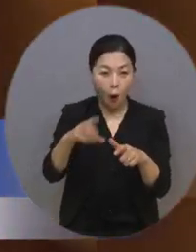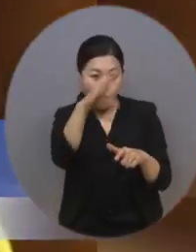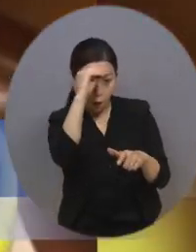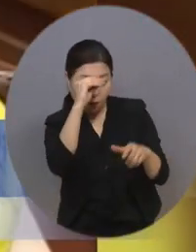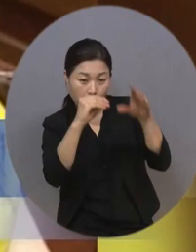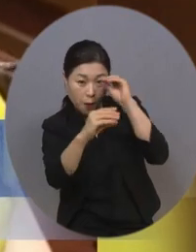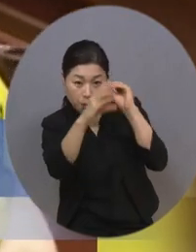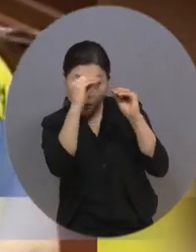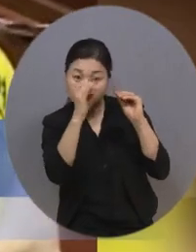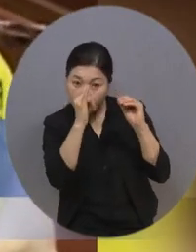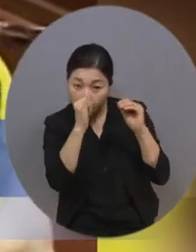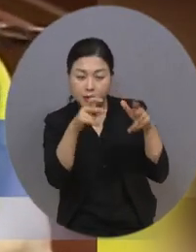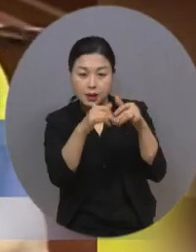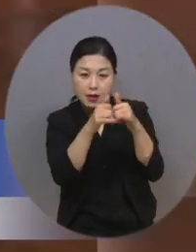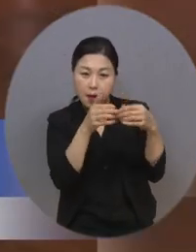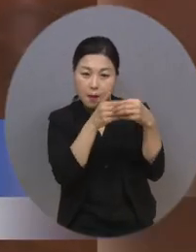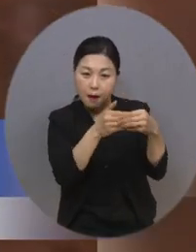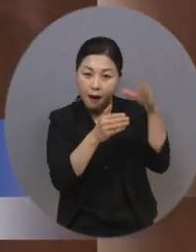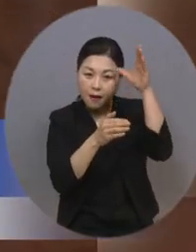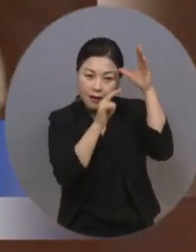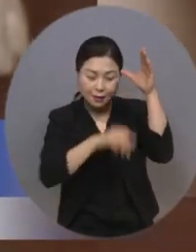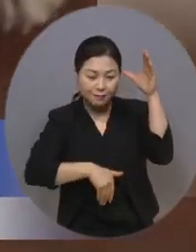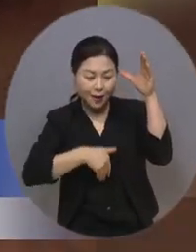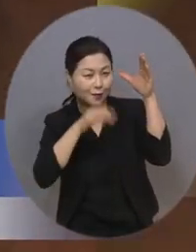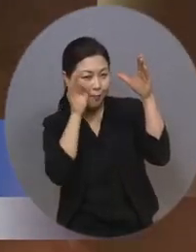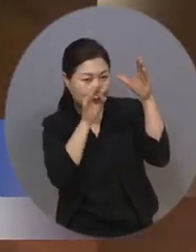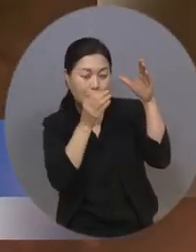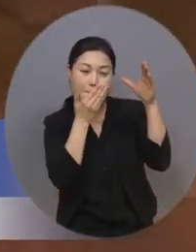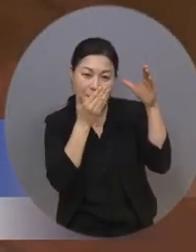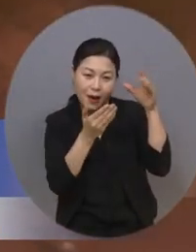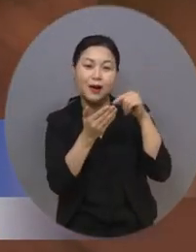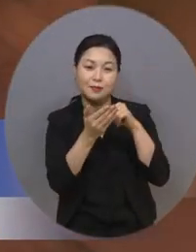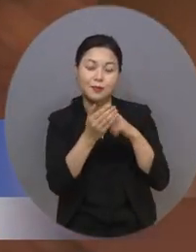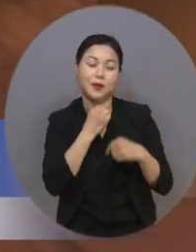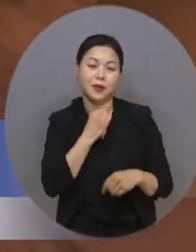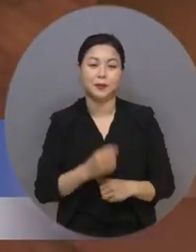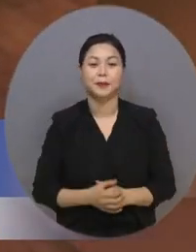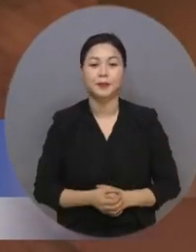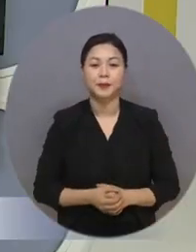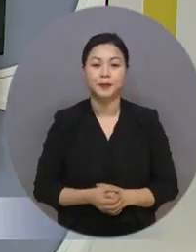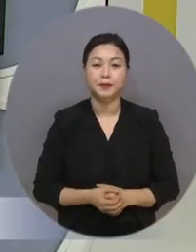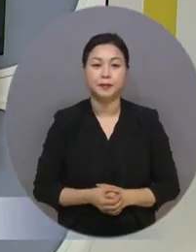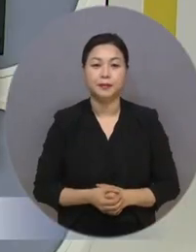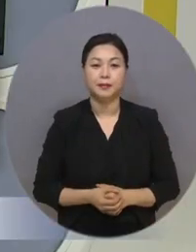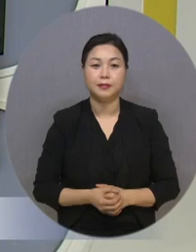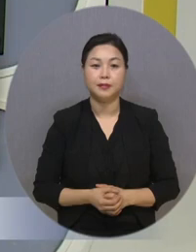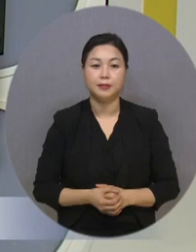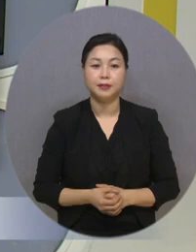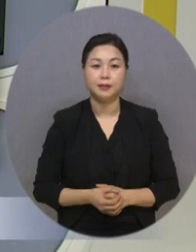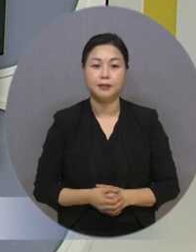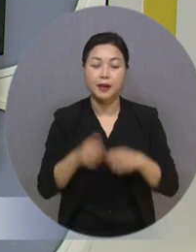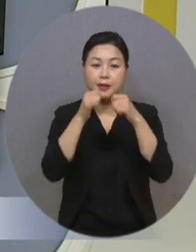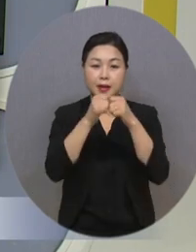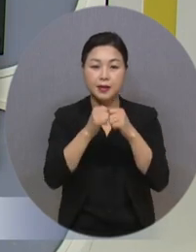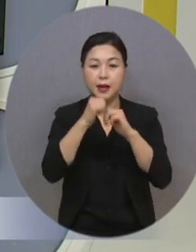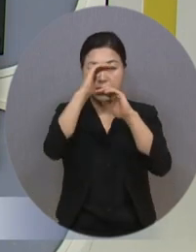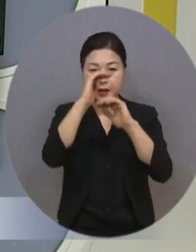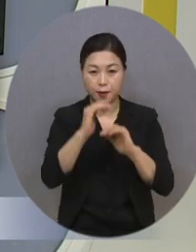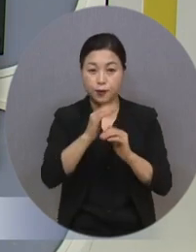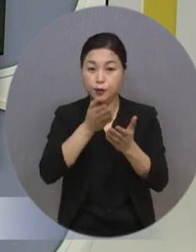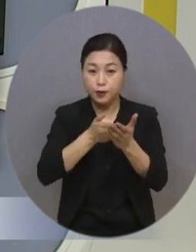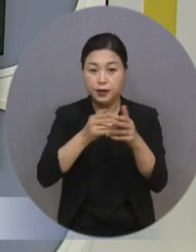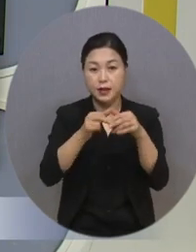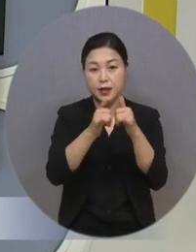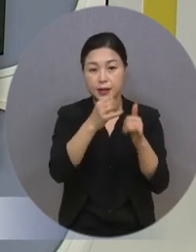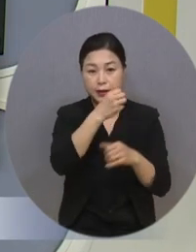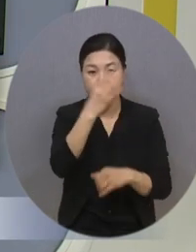보조견을 따뜻한 시선으로 바라보는 문화로 정착될 수 있기를 바랍니다 더 자세한 뉴스는 장애인